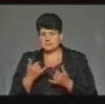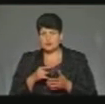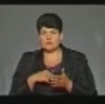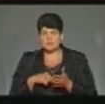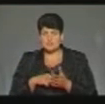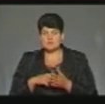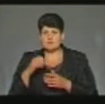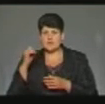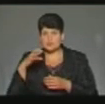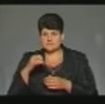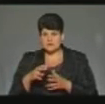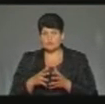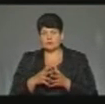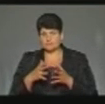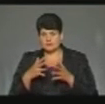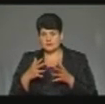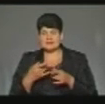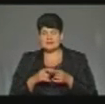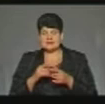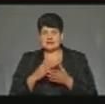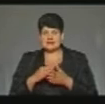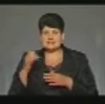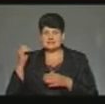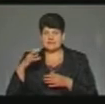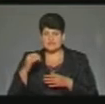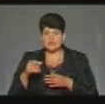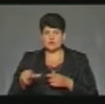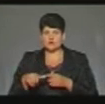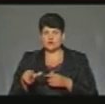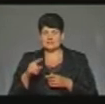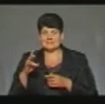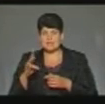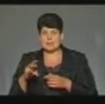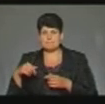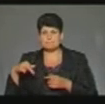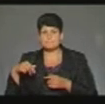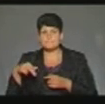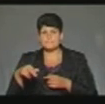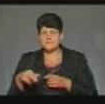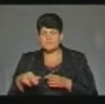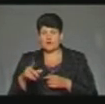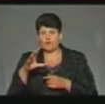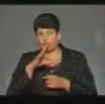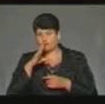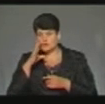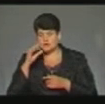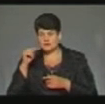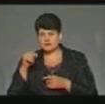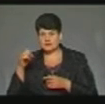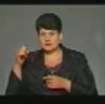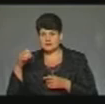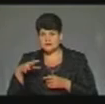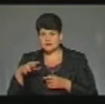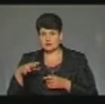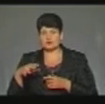і освітлюємо в основному. Це є світильники з дорожнім знаком «Пішохідний перехід». Тобто вночі вони як освітлюють саму